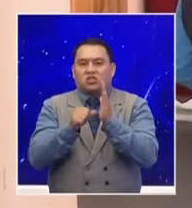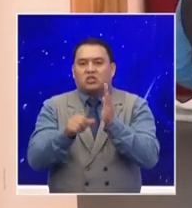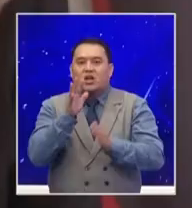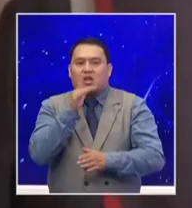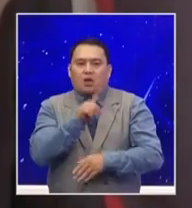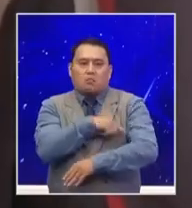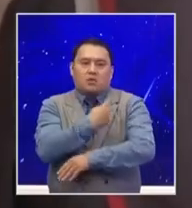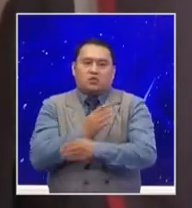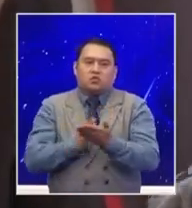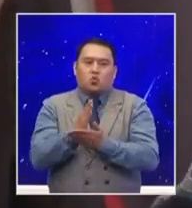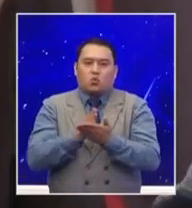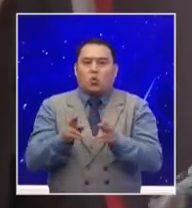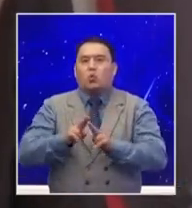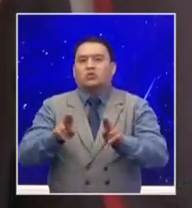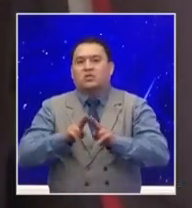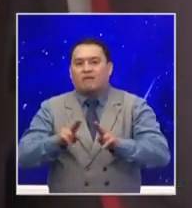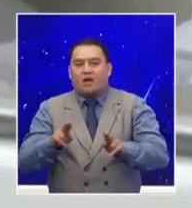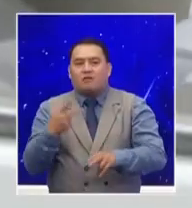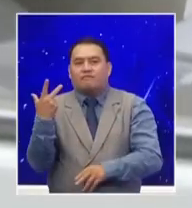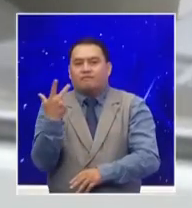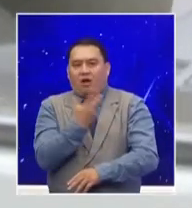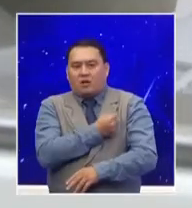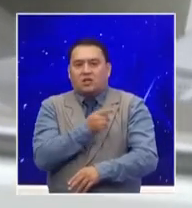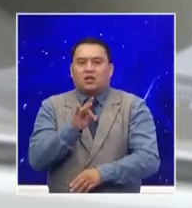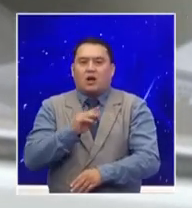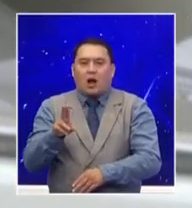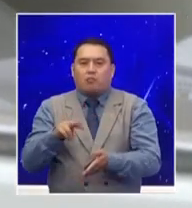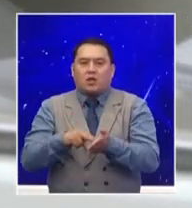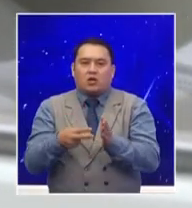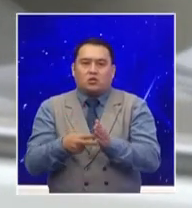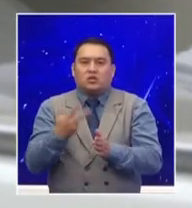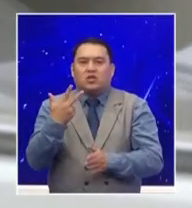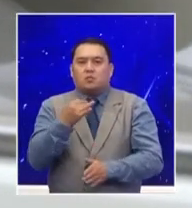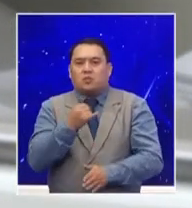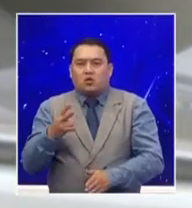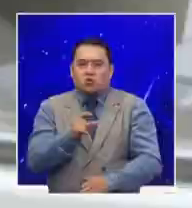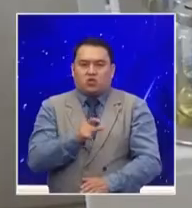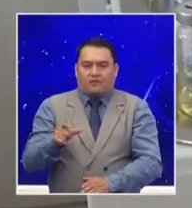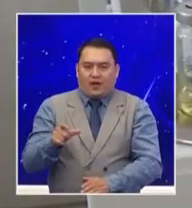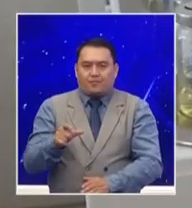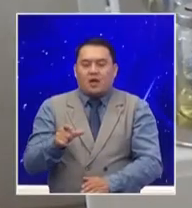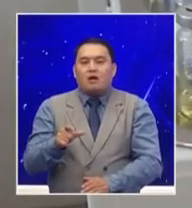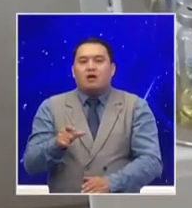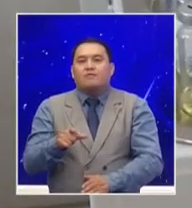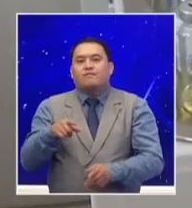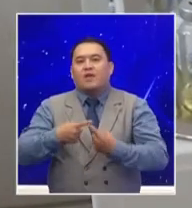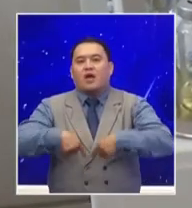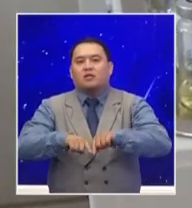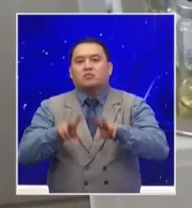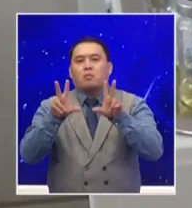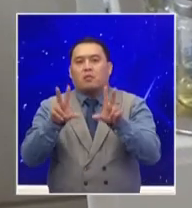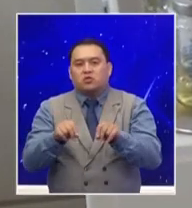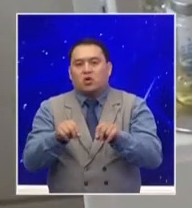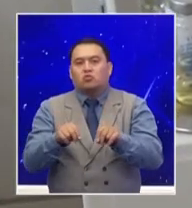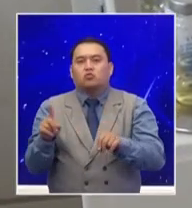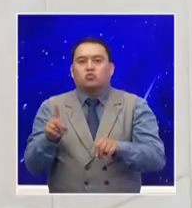лет, медицинские работники и педагоги. Вакцинировать по республике планируют почти 3 миллиона человек. Также в ведомстве пообещали, что